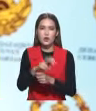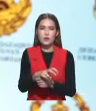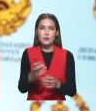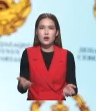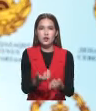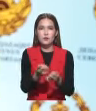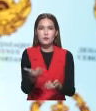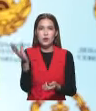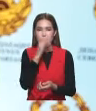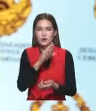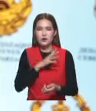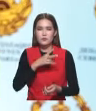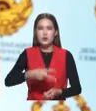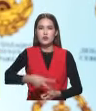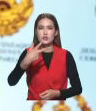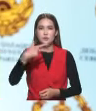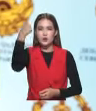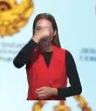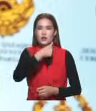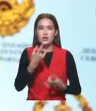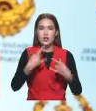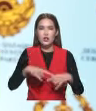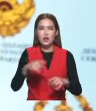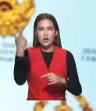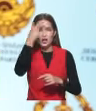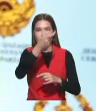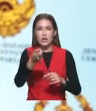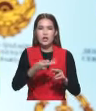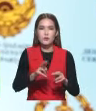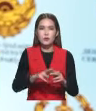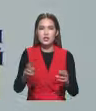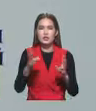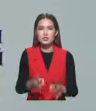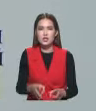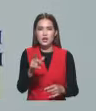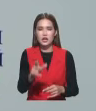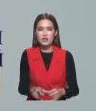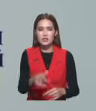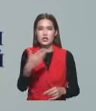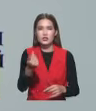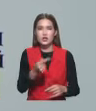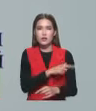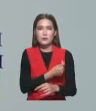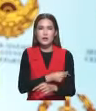түсірді. 2023 жылы туған қыз бала алдын ала мәлімет бойынша зардап шекпеді, нәресте медицина